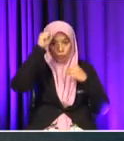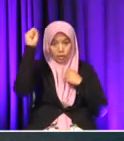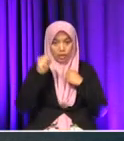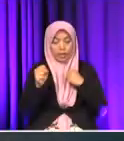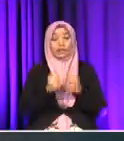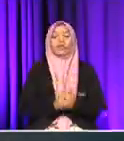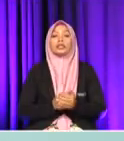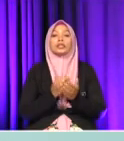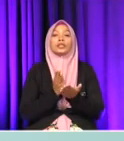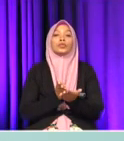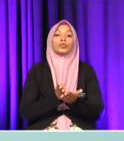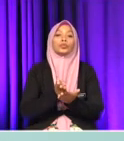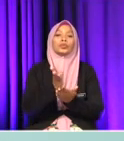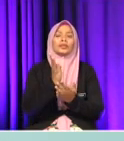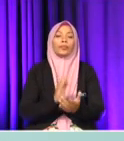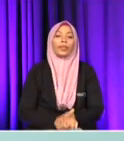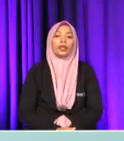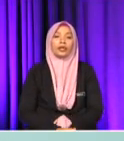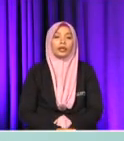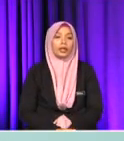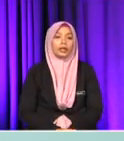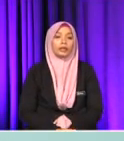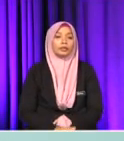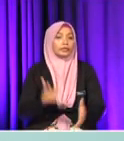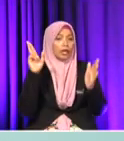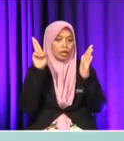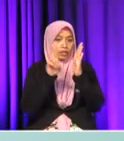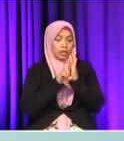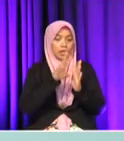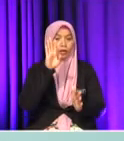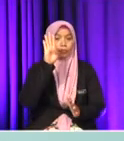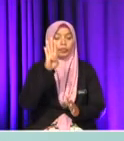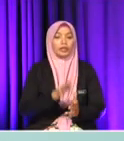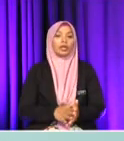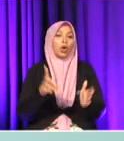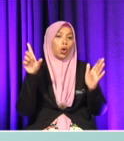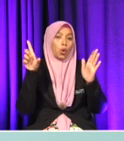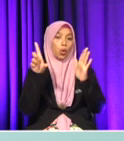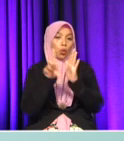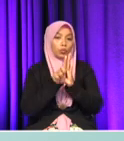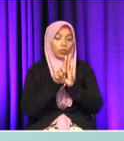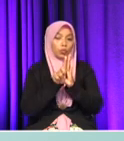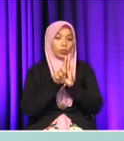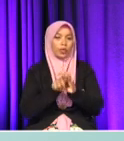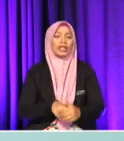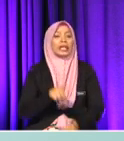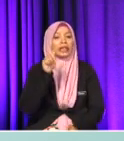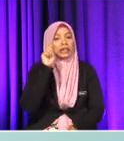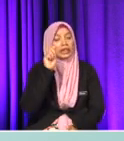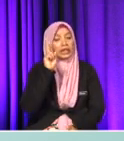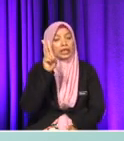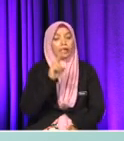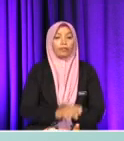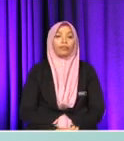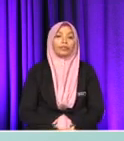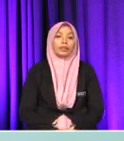Raja Ampat merupakan logo sebuah Syarikat penerbitan Oke kita lihat Raja Ampat berdasarkan Raja Ampat